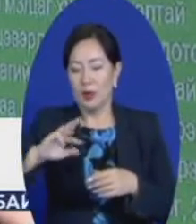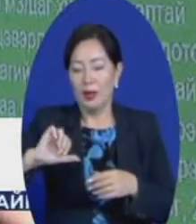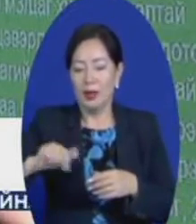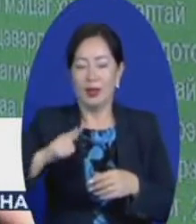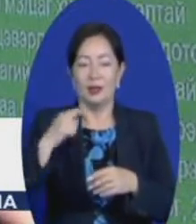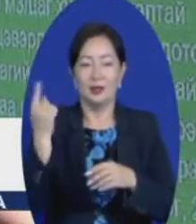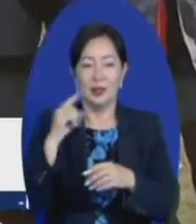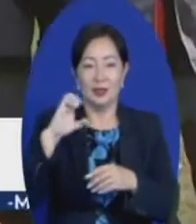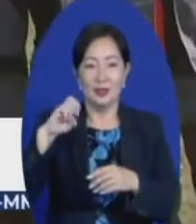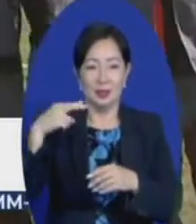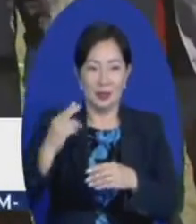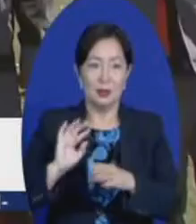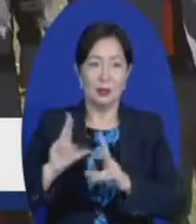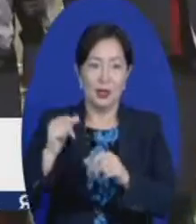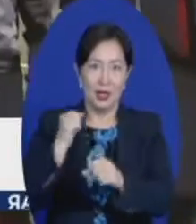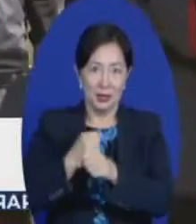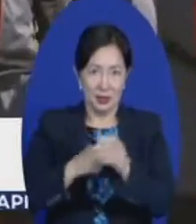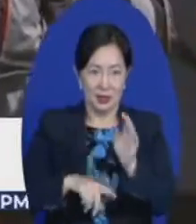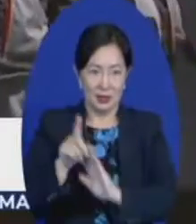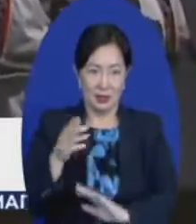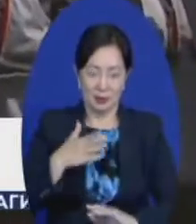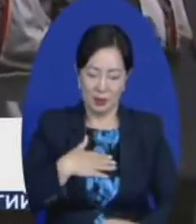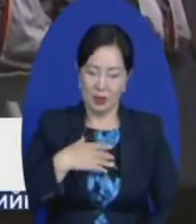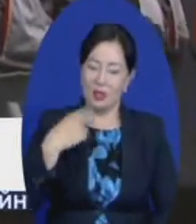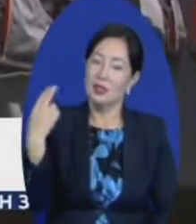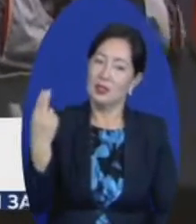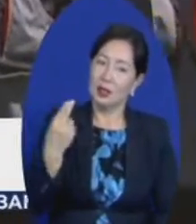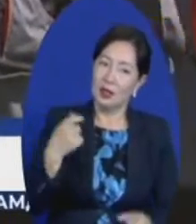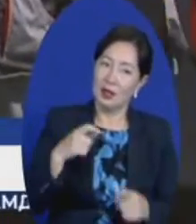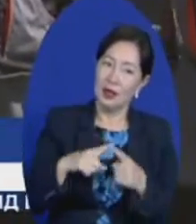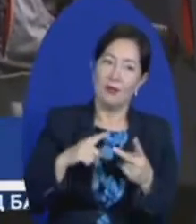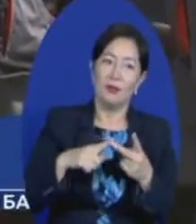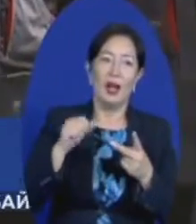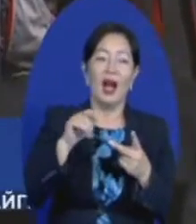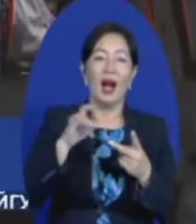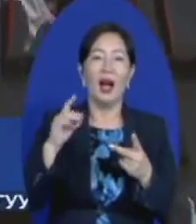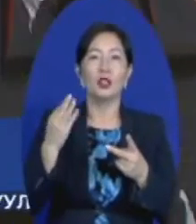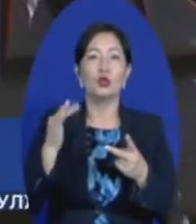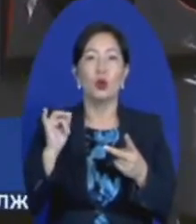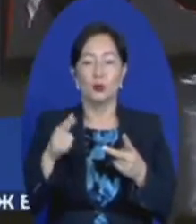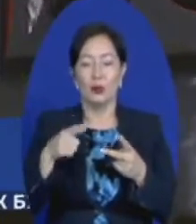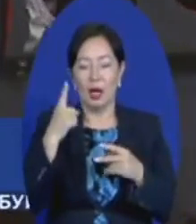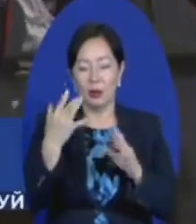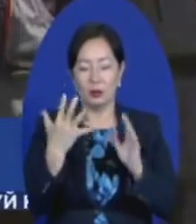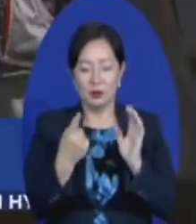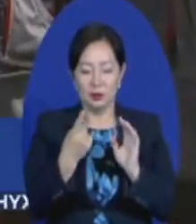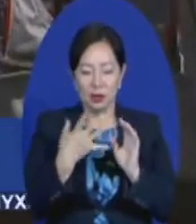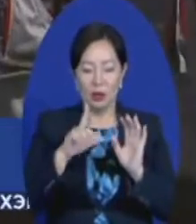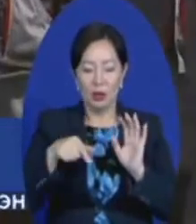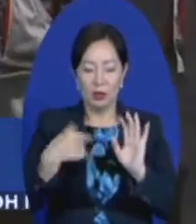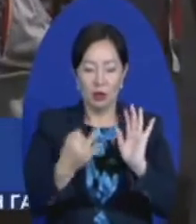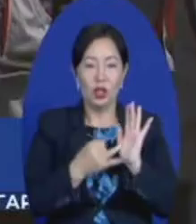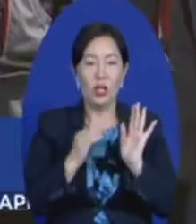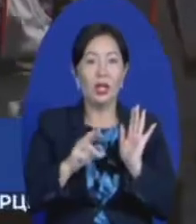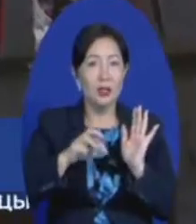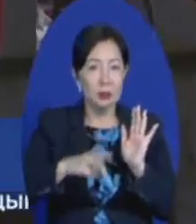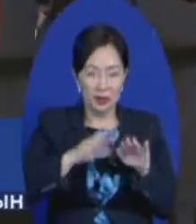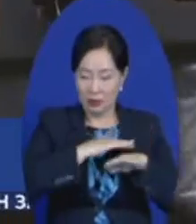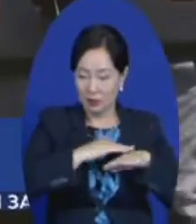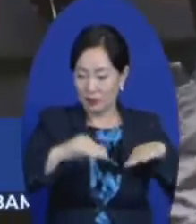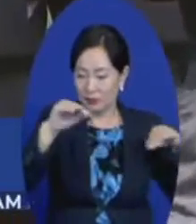нар барьхаар одоо ингэж ажил эхэлж байгаа. А энэ дээр манайх цахилгаан дамжуулалт агаарын шугамыг 15.7 км